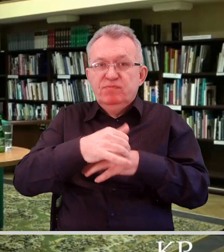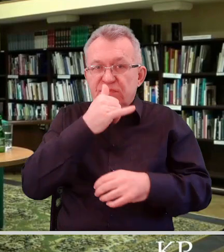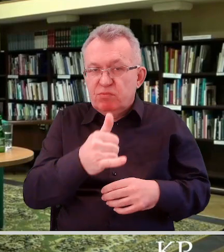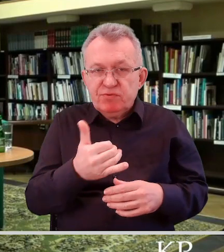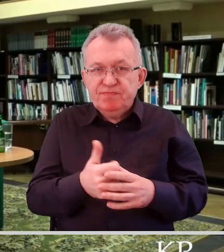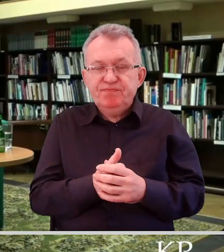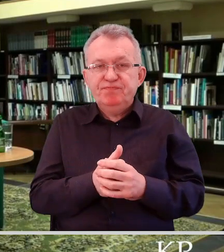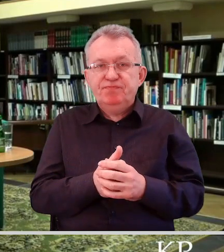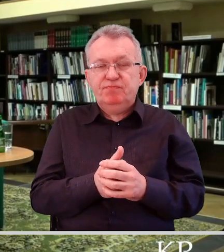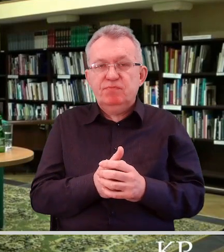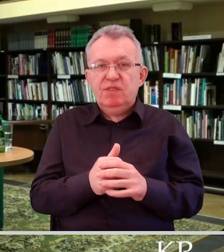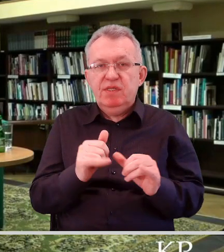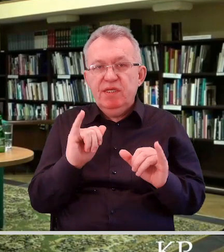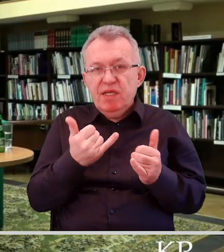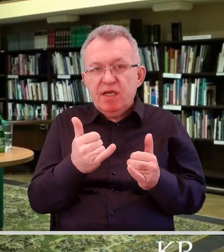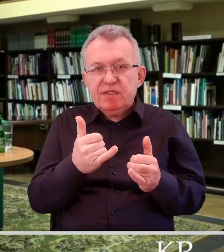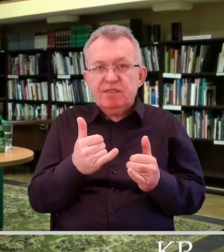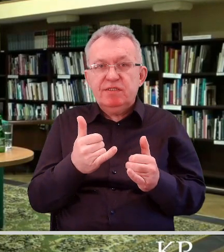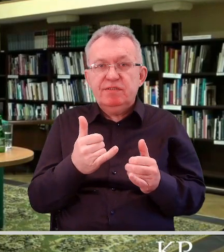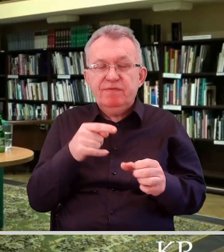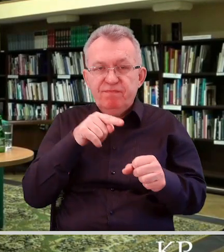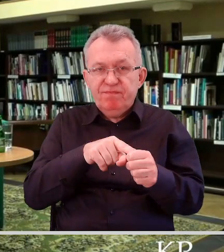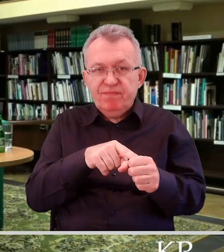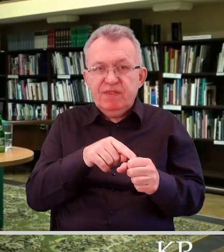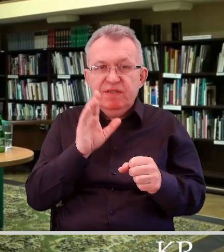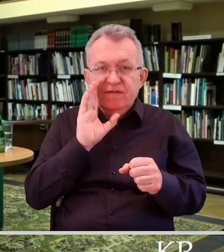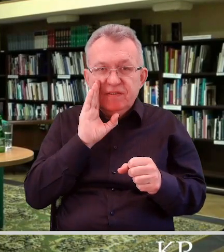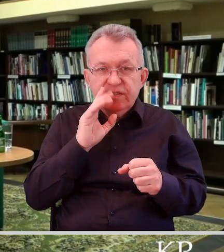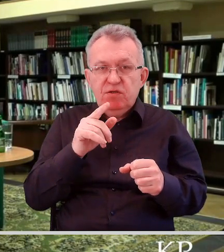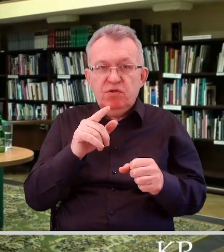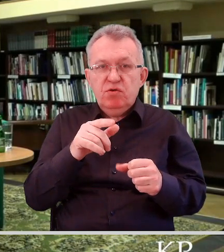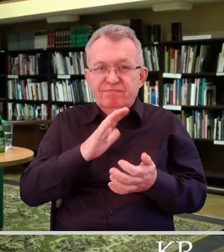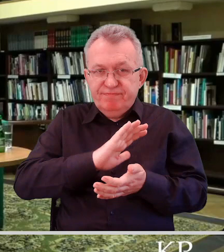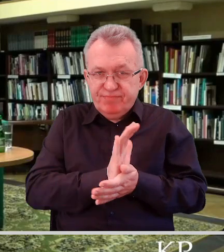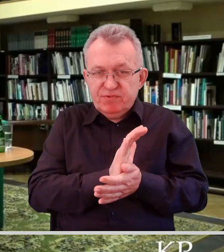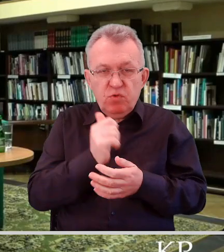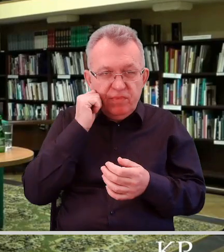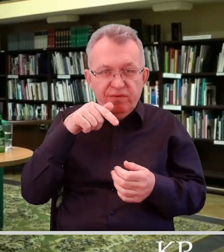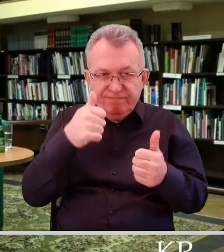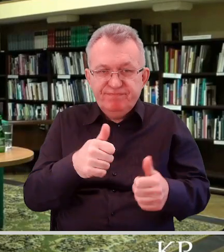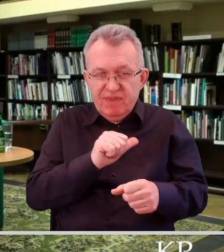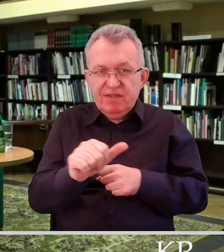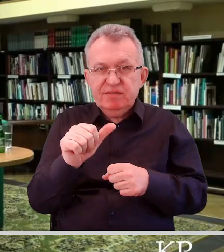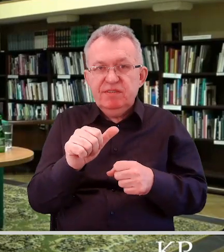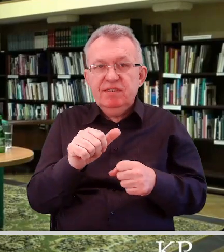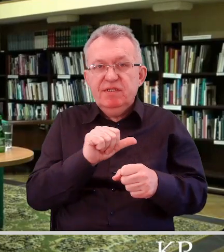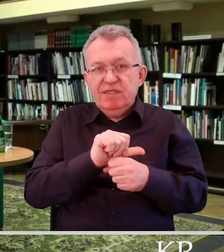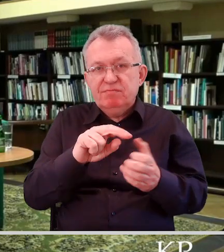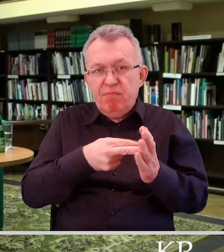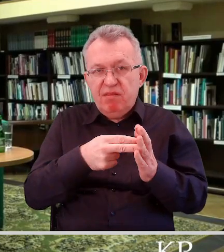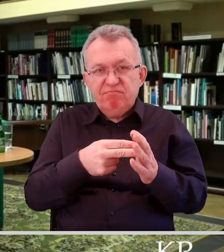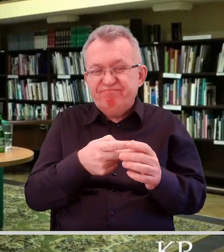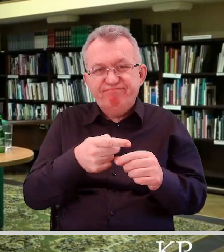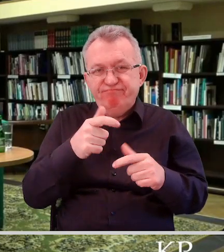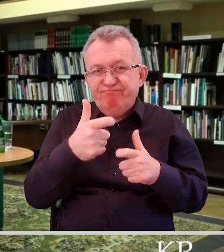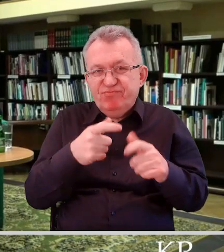i jakby osadzamy się w tej właśnie roli ofiary, wydaje mi się konceptem nietrafionym